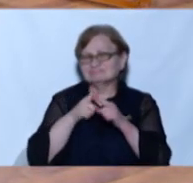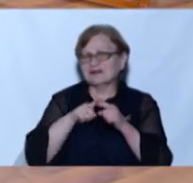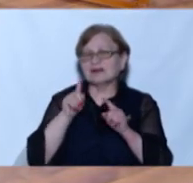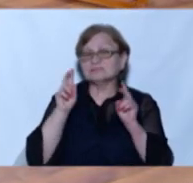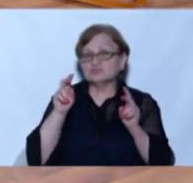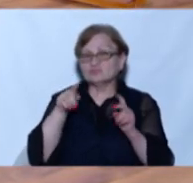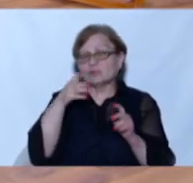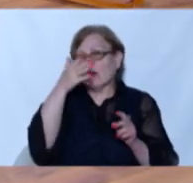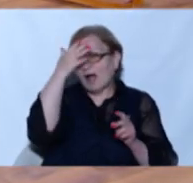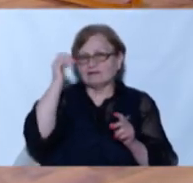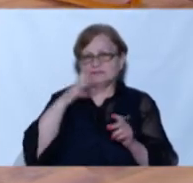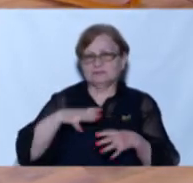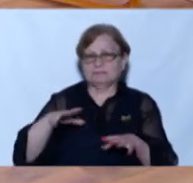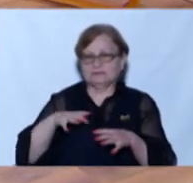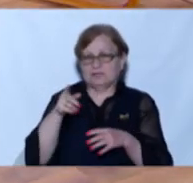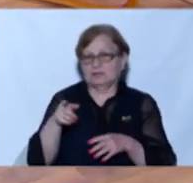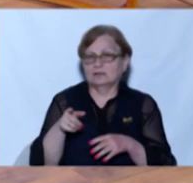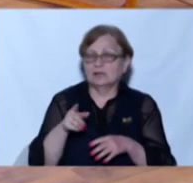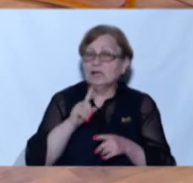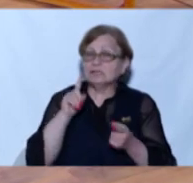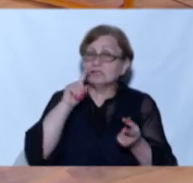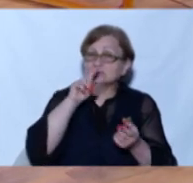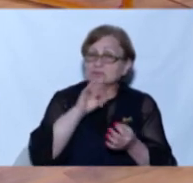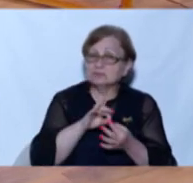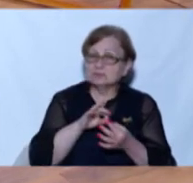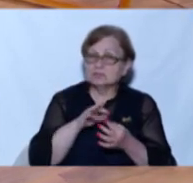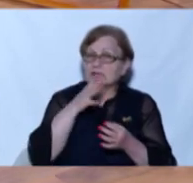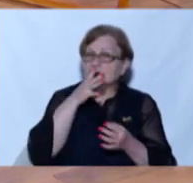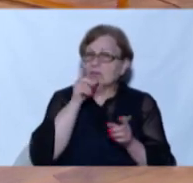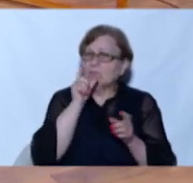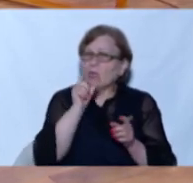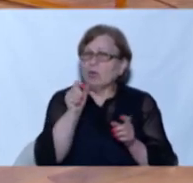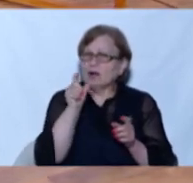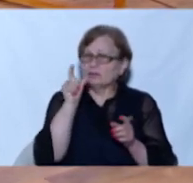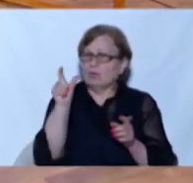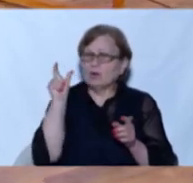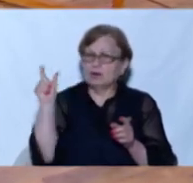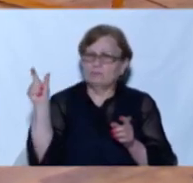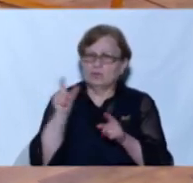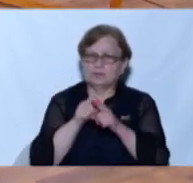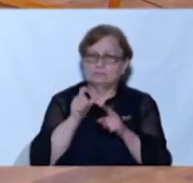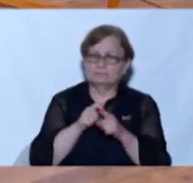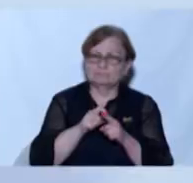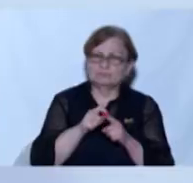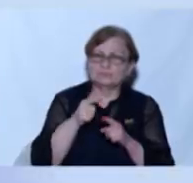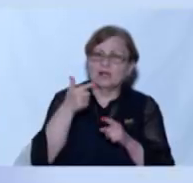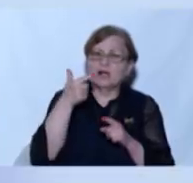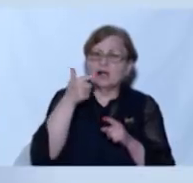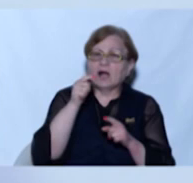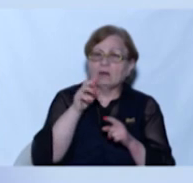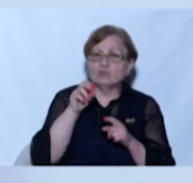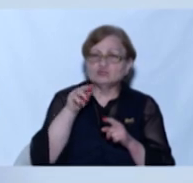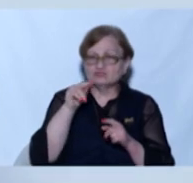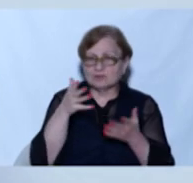მთელი შემოქმედება. და რაც შეეხება ლაკონურ ფრაზებს, მე მგონი ვიცით, იერონიმე გამოჩნდა, მიიმალა,